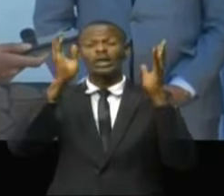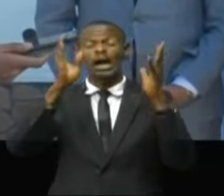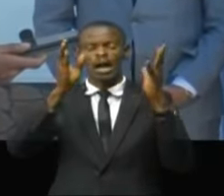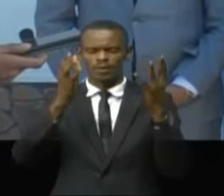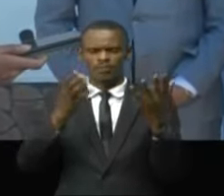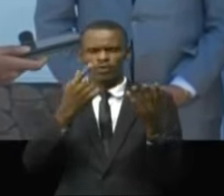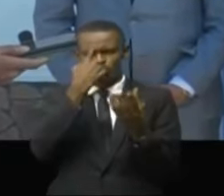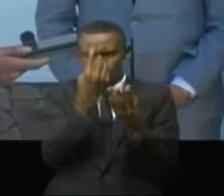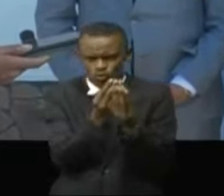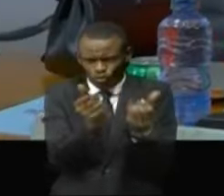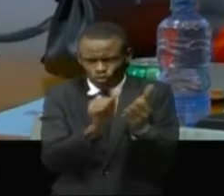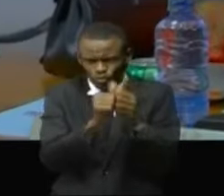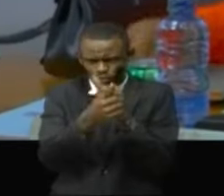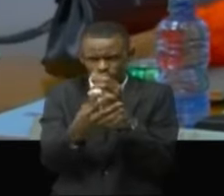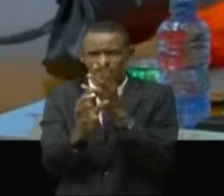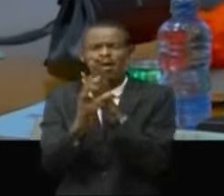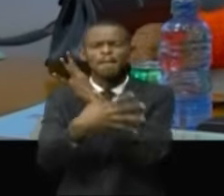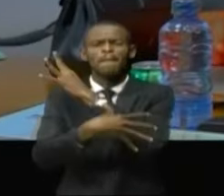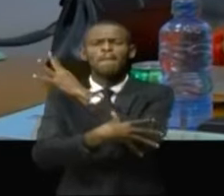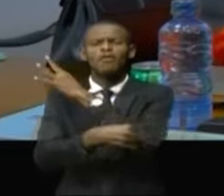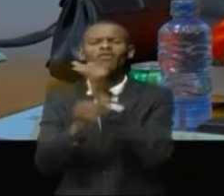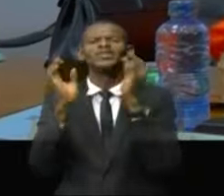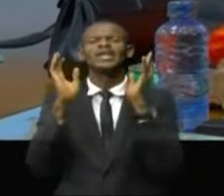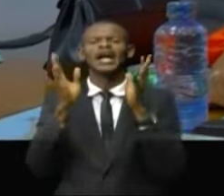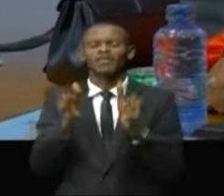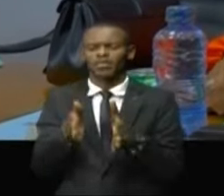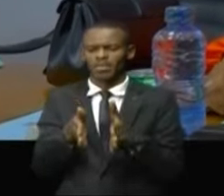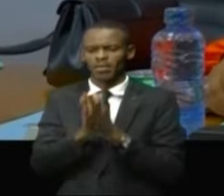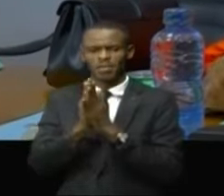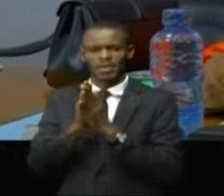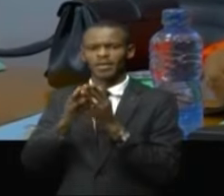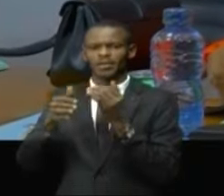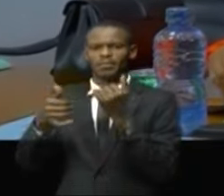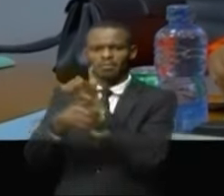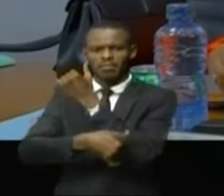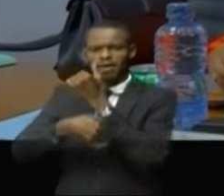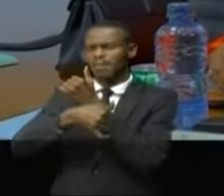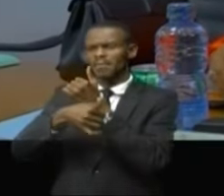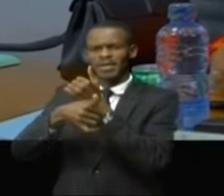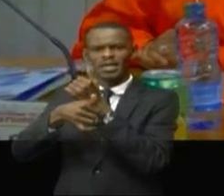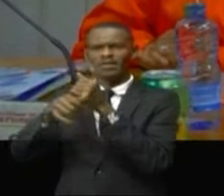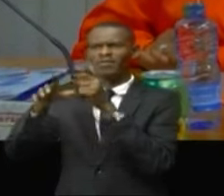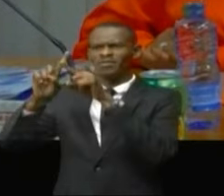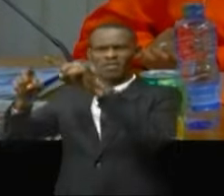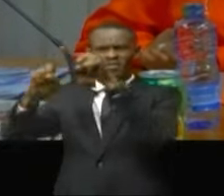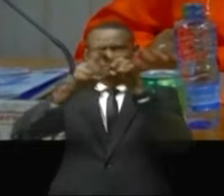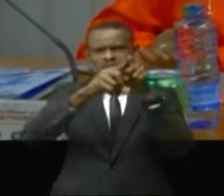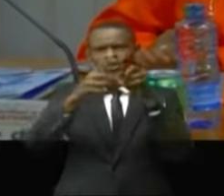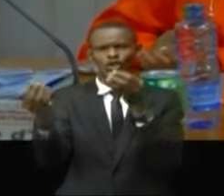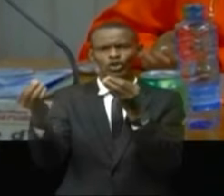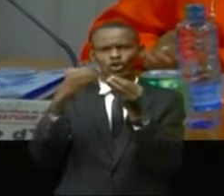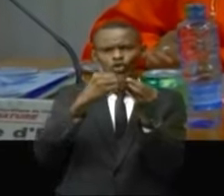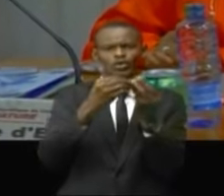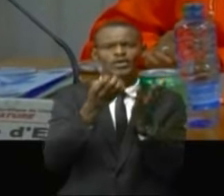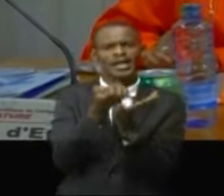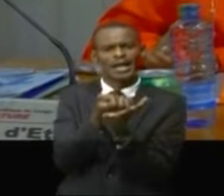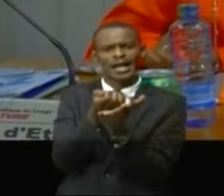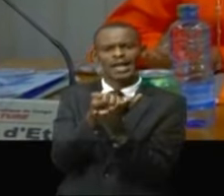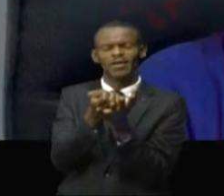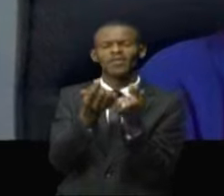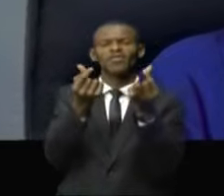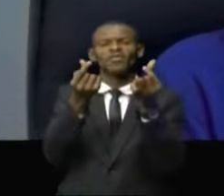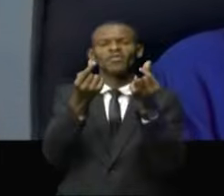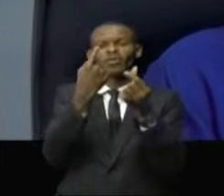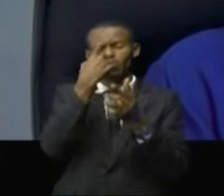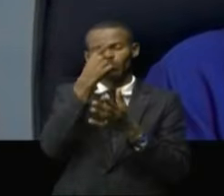les dépenses dans les secteurs sociaux, notamment dans les secteurs de la santé, dans les secteurs de l'éducation et des infrastructures de base. Le